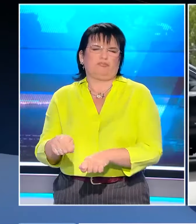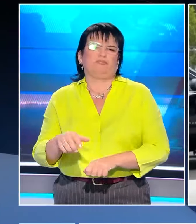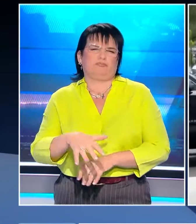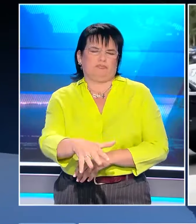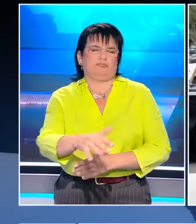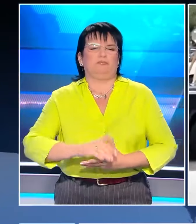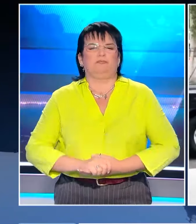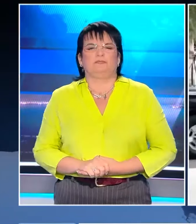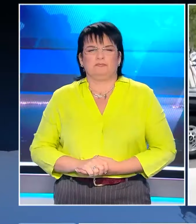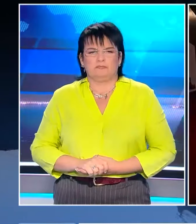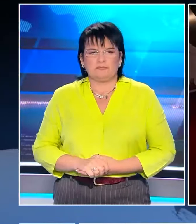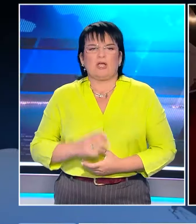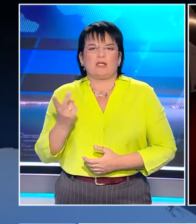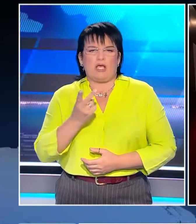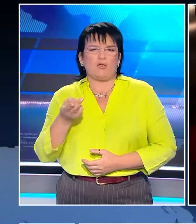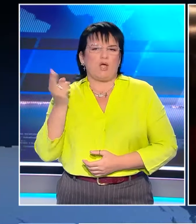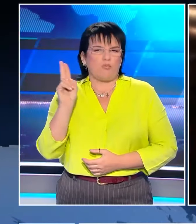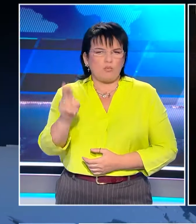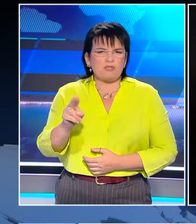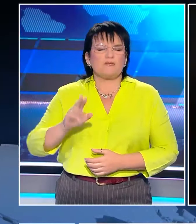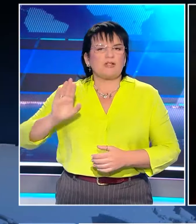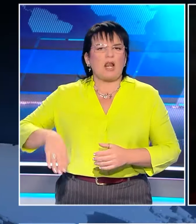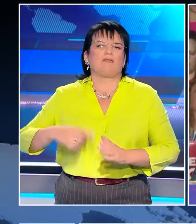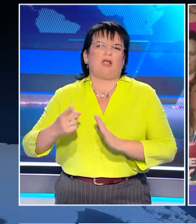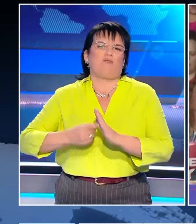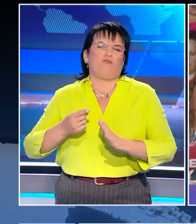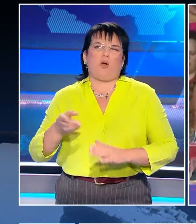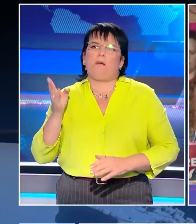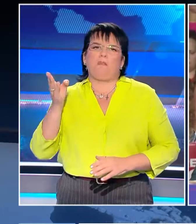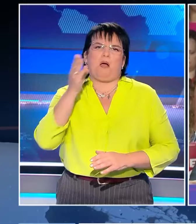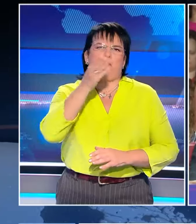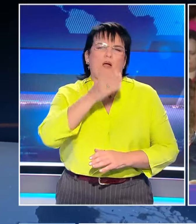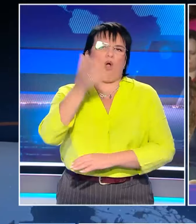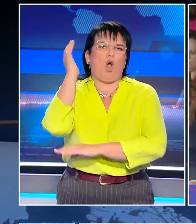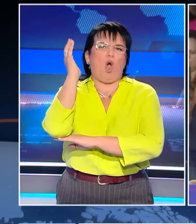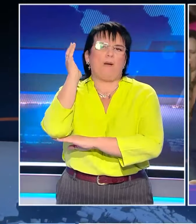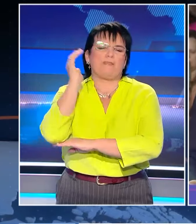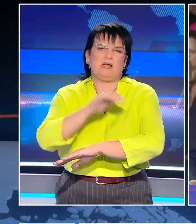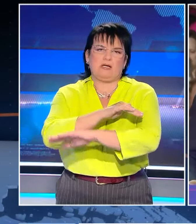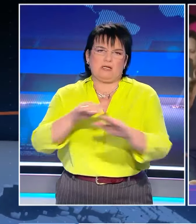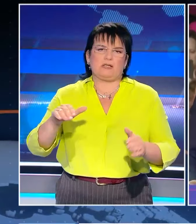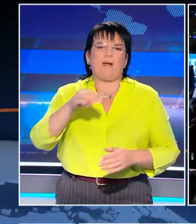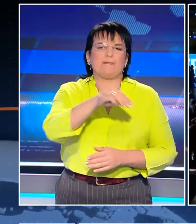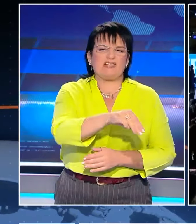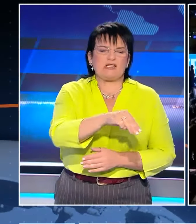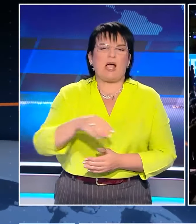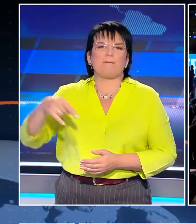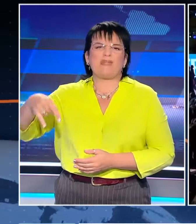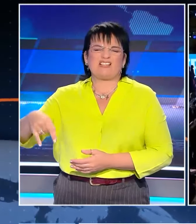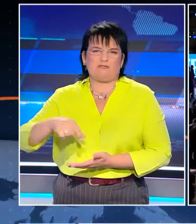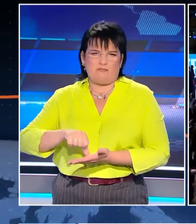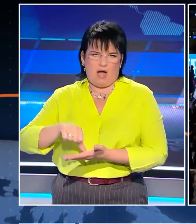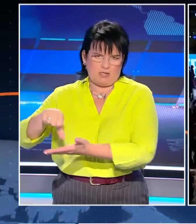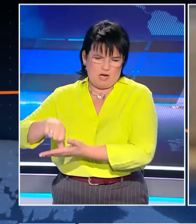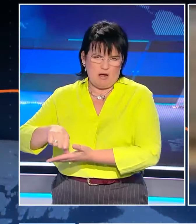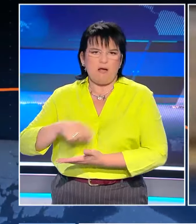Κάμαλα Χάρις και Ντόναλντ Τραμπ για τελευταία φορά στην προεκλογική αρένα. Οι τελευταίες τους ομιλίες σε Πενσιλβάνια και Μίσιγκαν. Η Κάμαλα